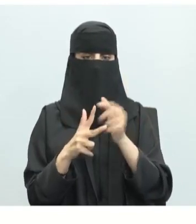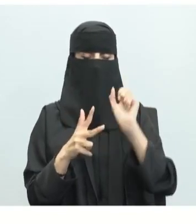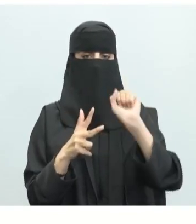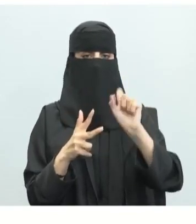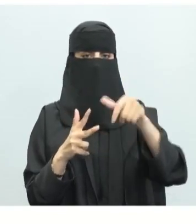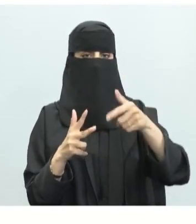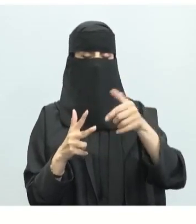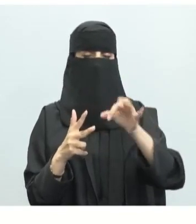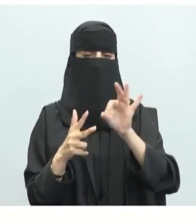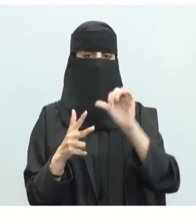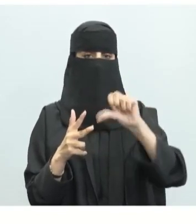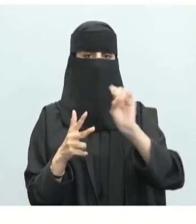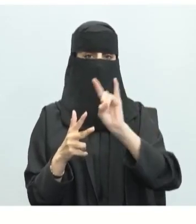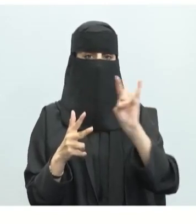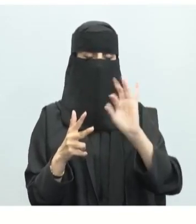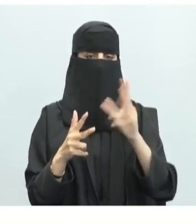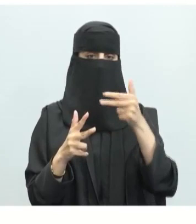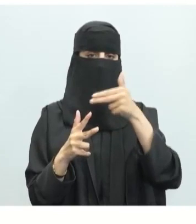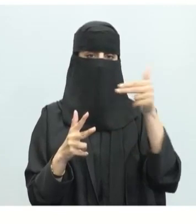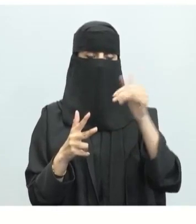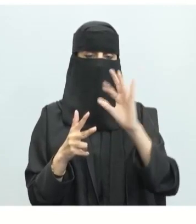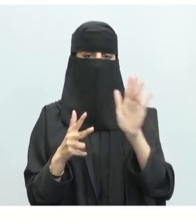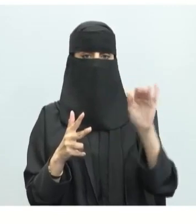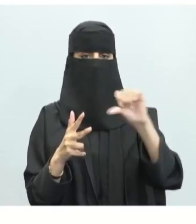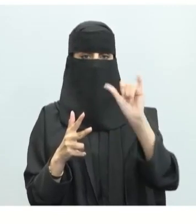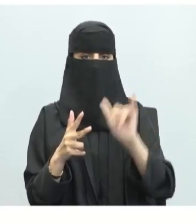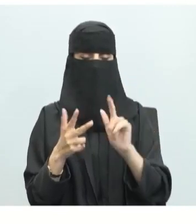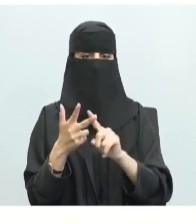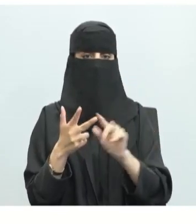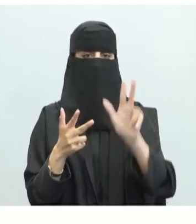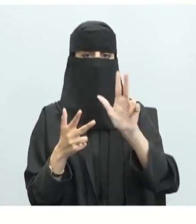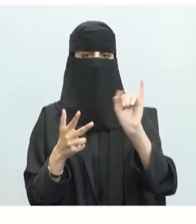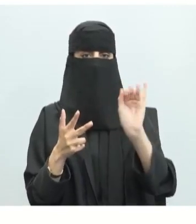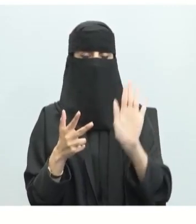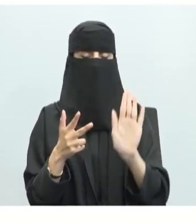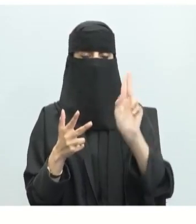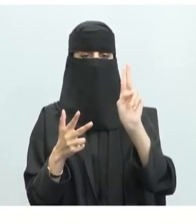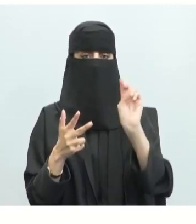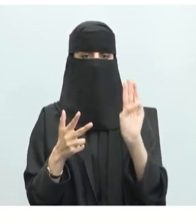وأحسنتم، أداة الاستثناء، والمستثنى من. بارك الله فيكم، بعد ذلك سيكون لدينا